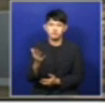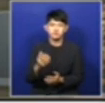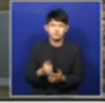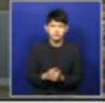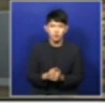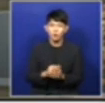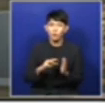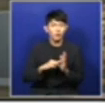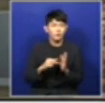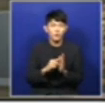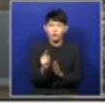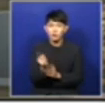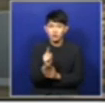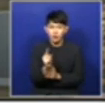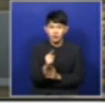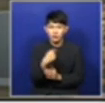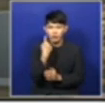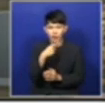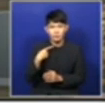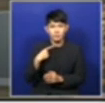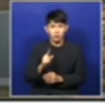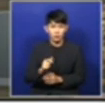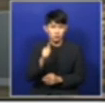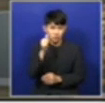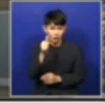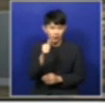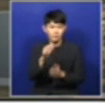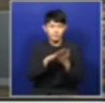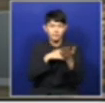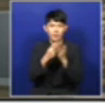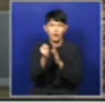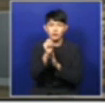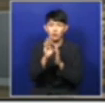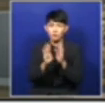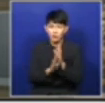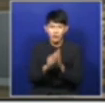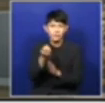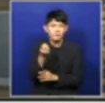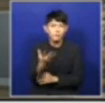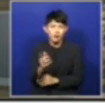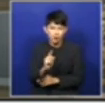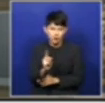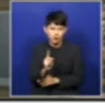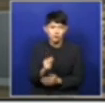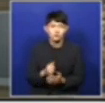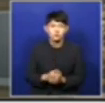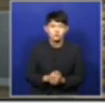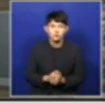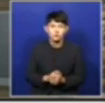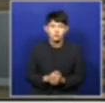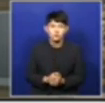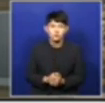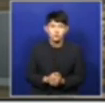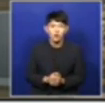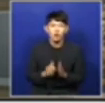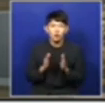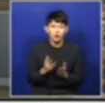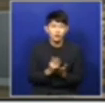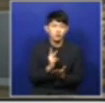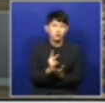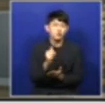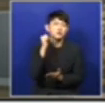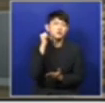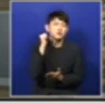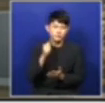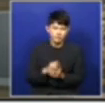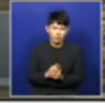คนที่ได้รับประโยชน์จากนโยบายนี้ส่วนใหญ่แล้ว ก็คือลูกค้ารายเดิมที่เป็นลูกค้